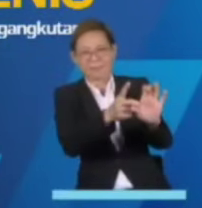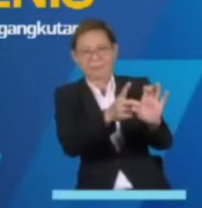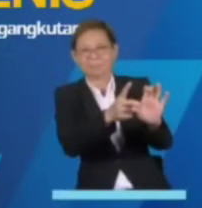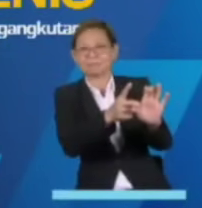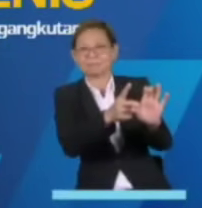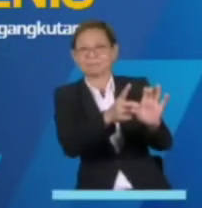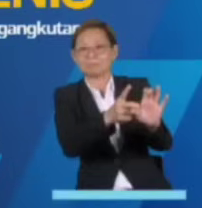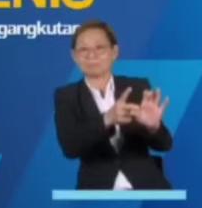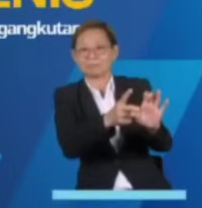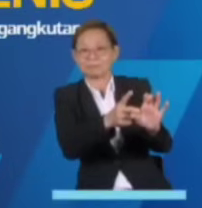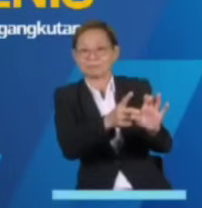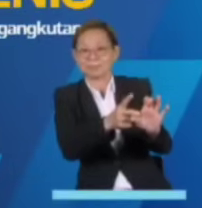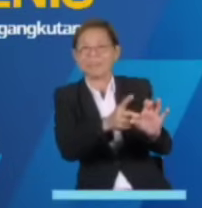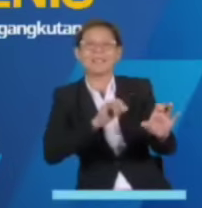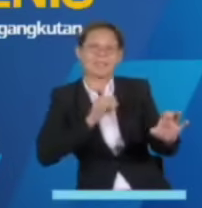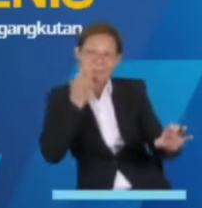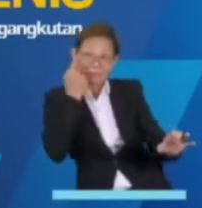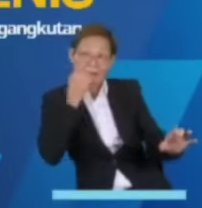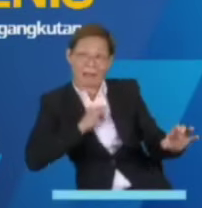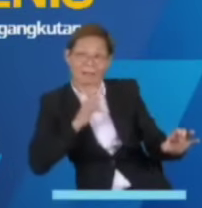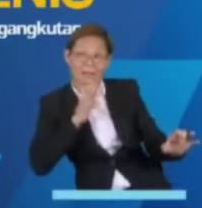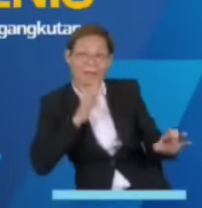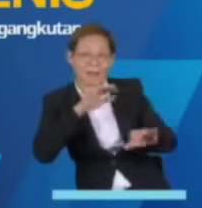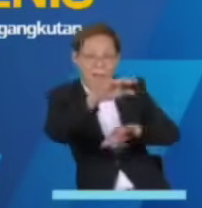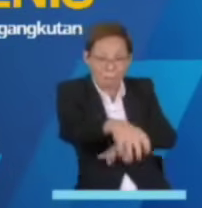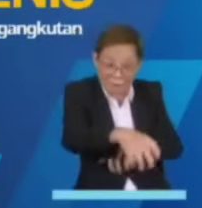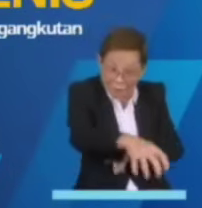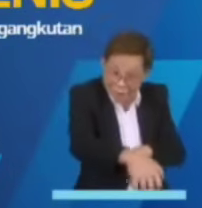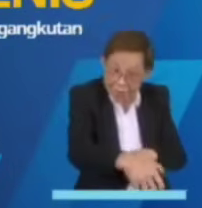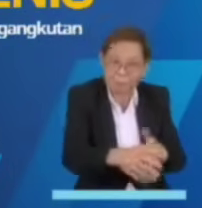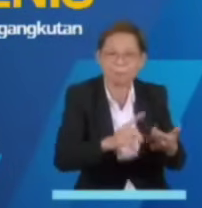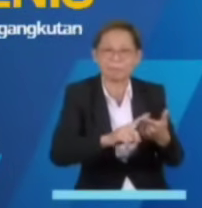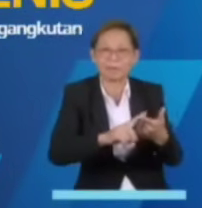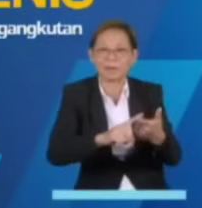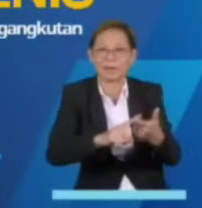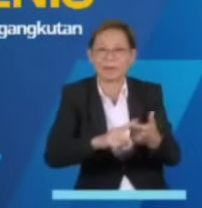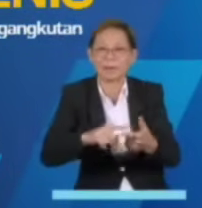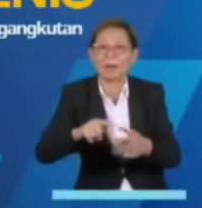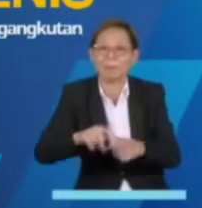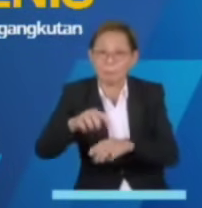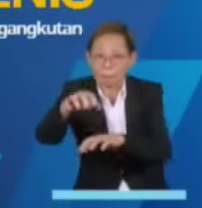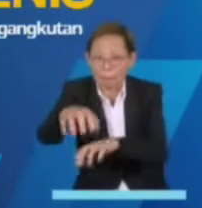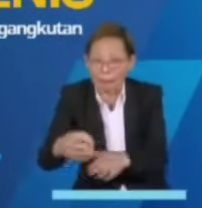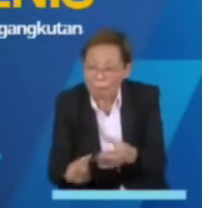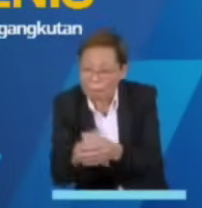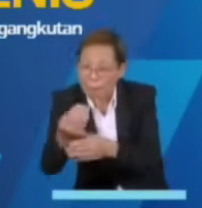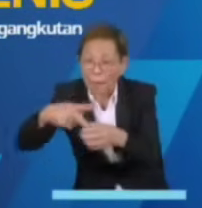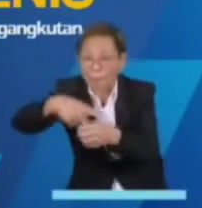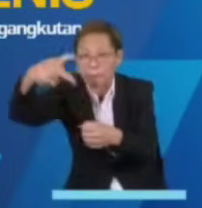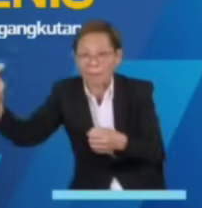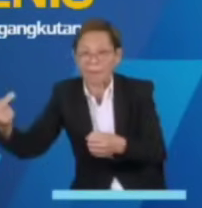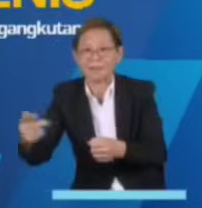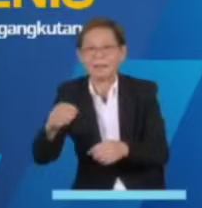layak. Selain daripada yang saya sebutkan tadi, petani kecil, pesawah, peniaga